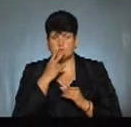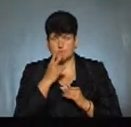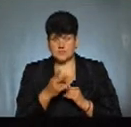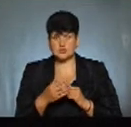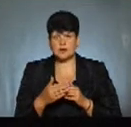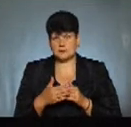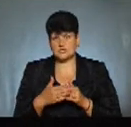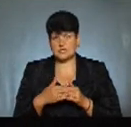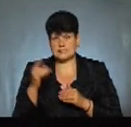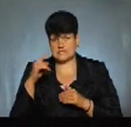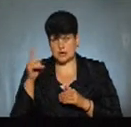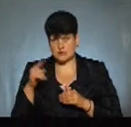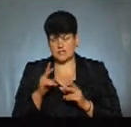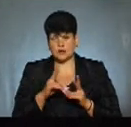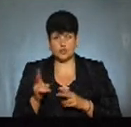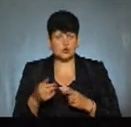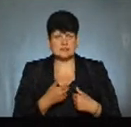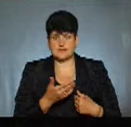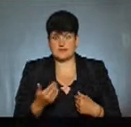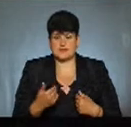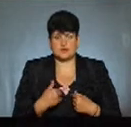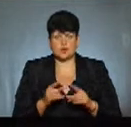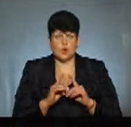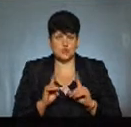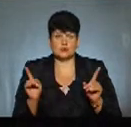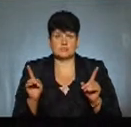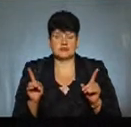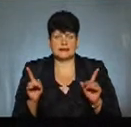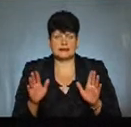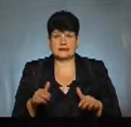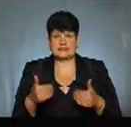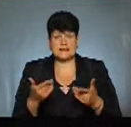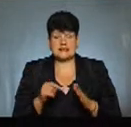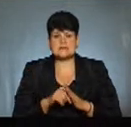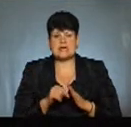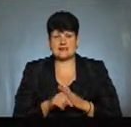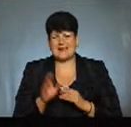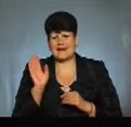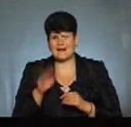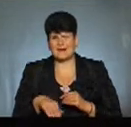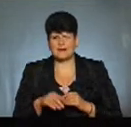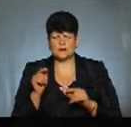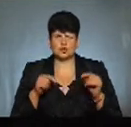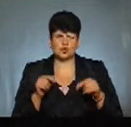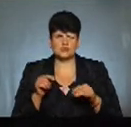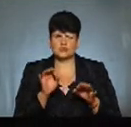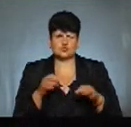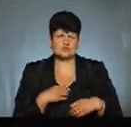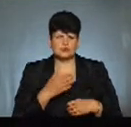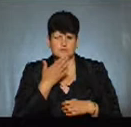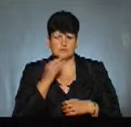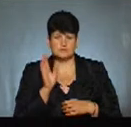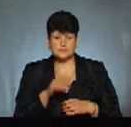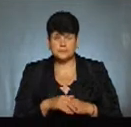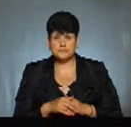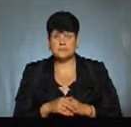гроза. Як правило, ніхто з нас особливо не надає такому значення. Адже та дощ попадає, нічого страшного не станеться. І